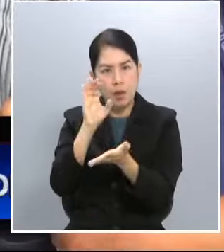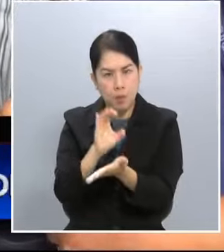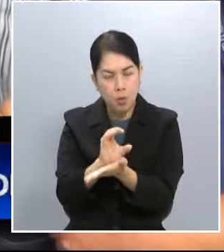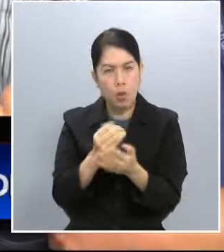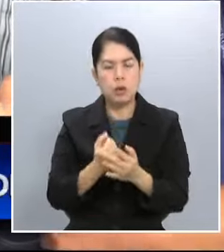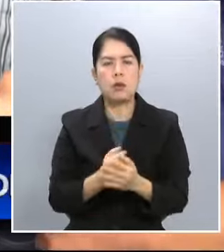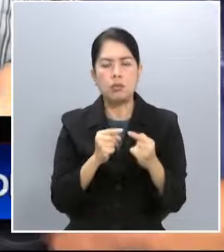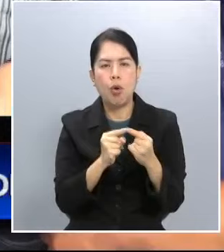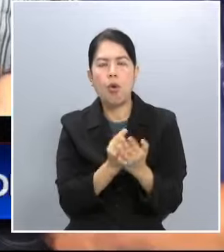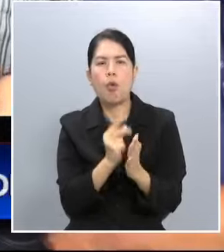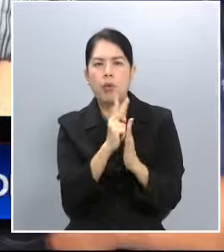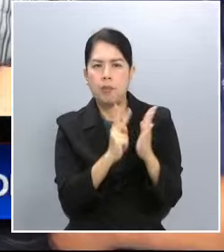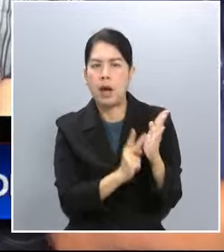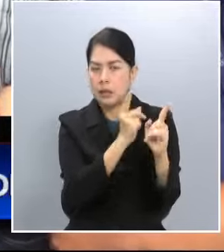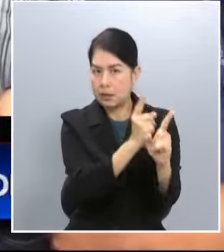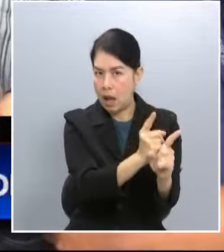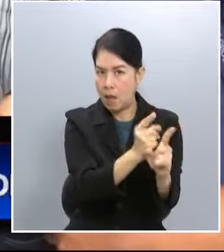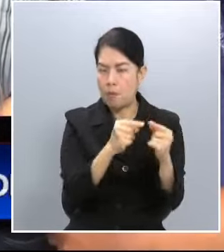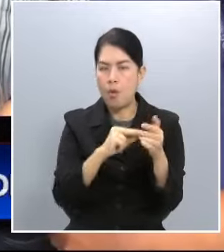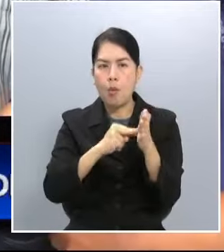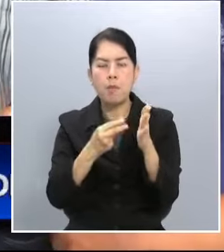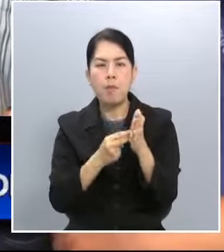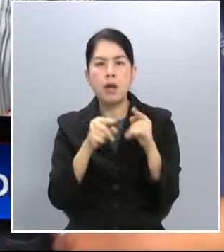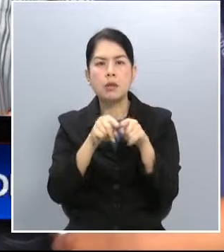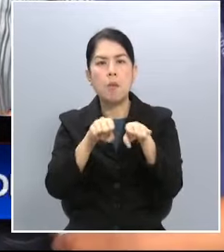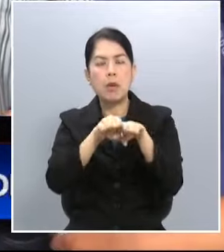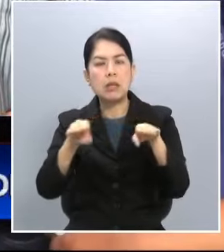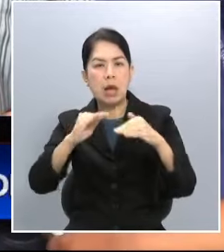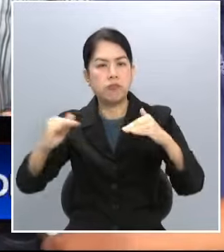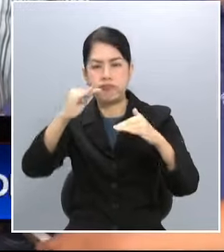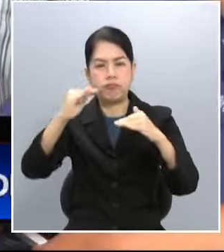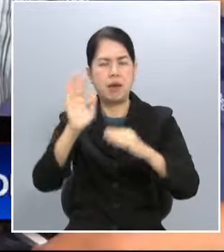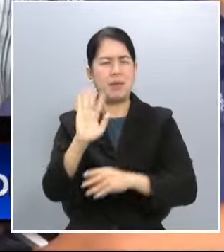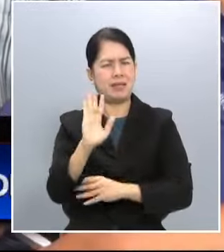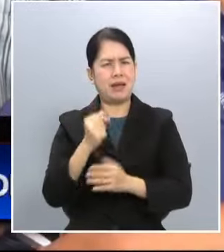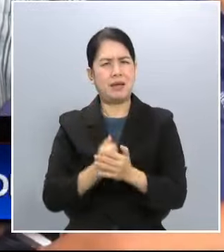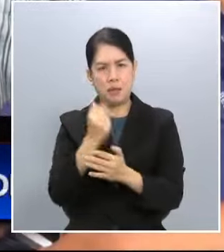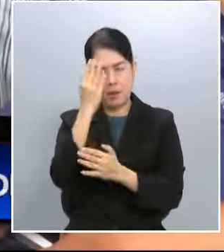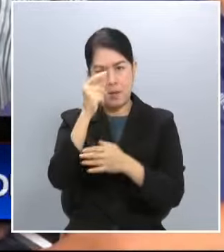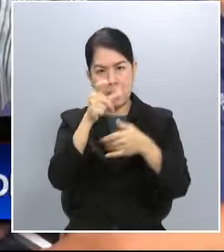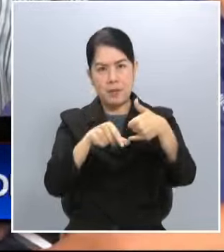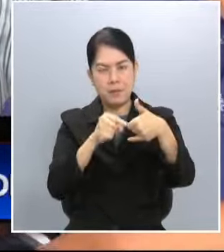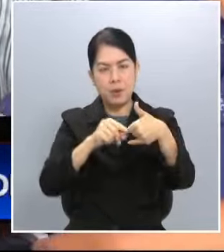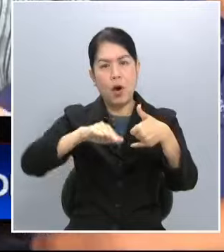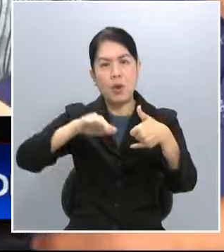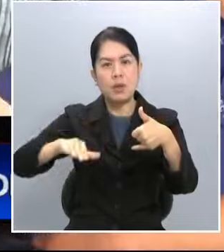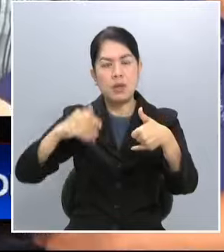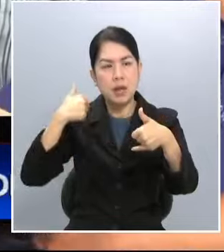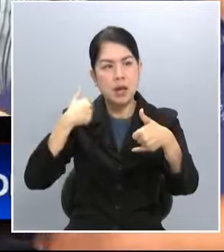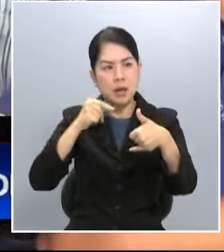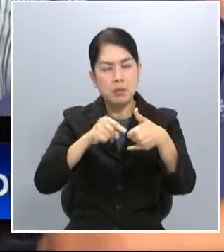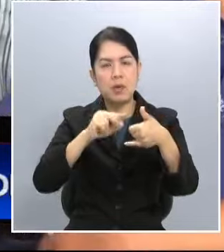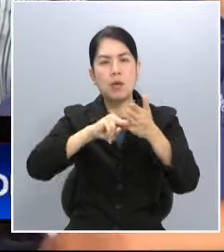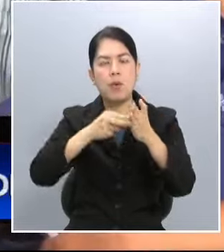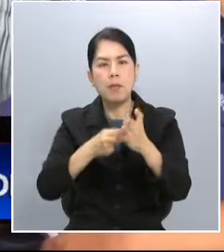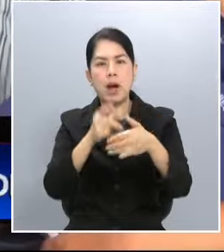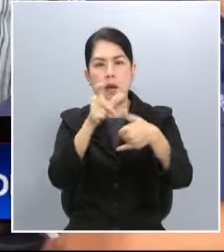แต่รักษากฎหมายให้เป็นไปตามกรอบของกฎหมายคือรักษาสิทธิของเด็กแล้วไม่ได้เป็นการเอาเด็กไปบังหน้าเพราะน้องไนท์เป็นผู้ต้องหาต้องไ